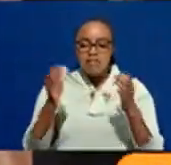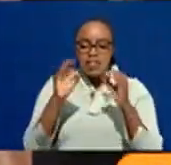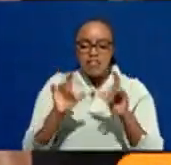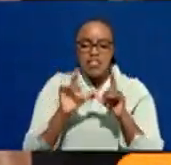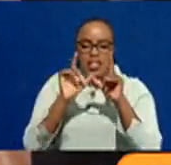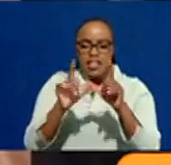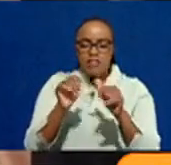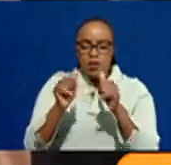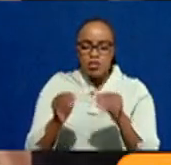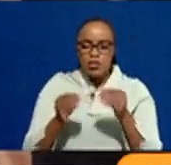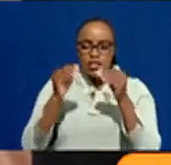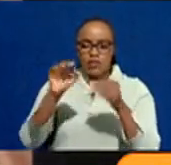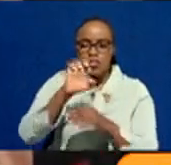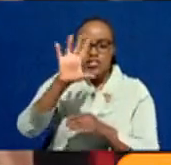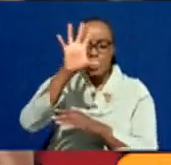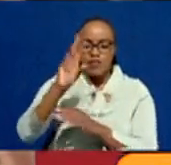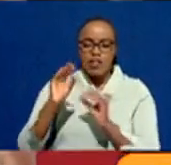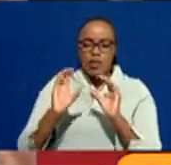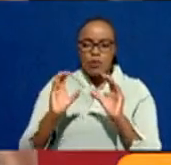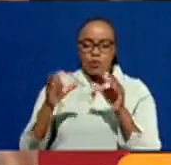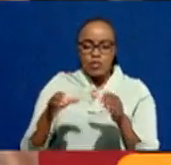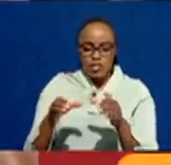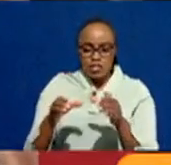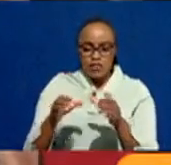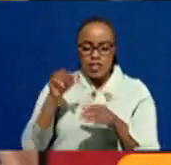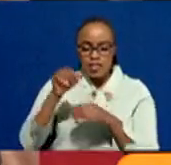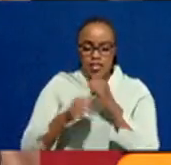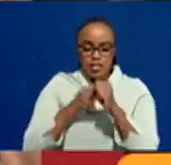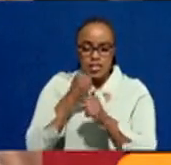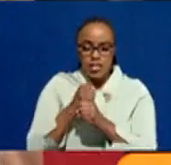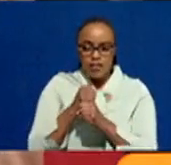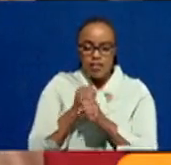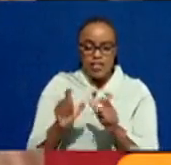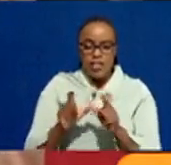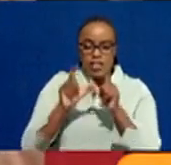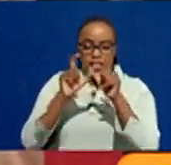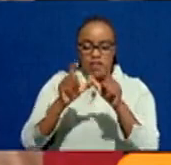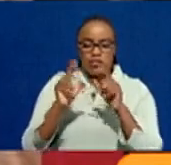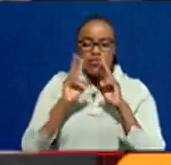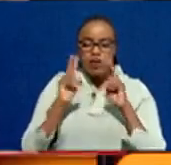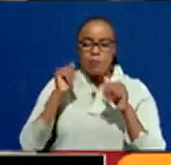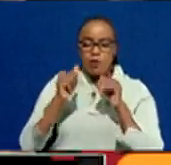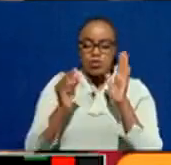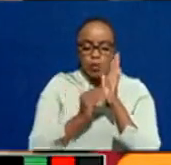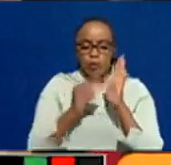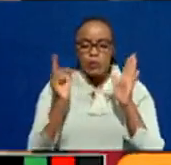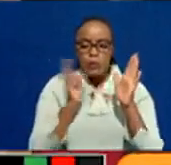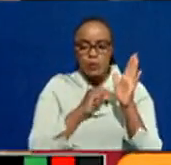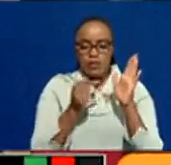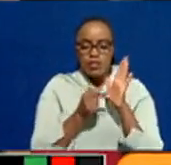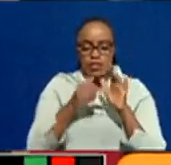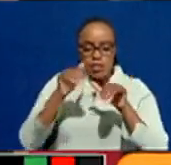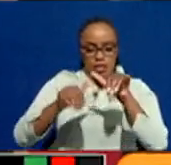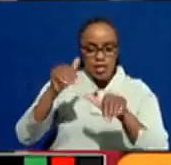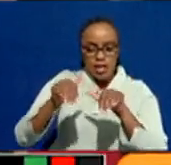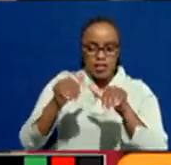zawadi mlioitoa kwa Jumuiya ya Afrika Mashariki mwaka huu, ni zawadi ya amani mlioiweka katika